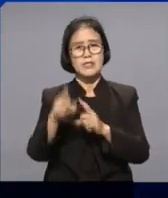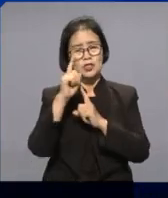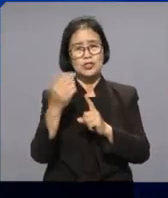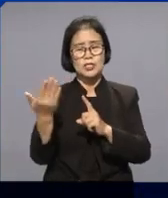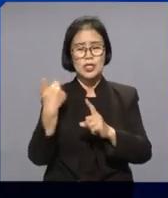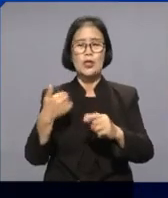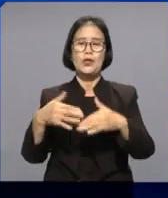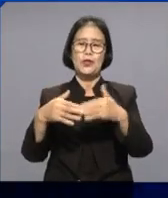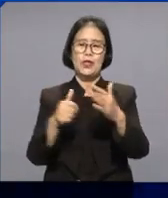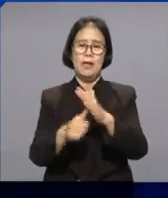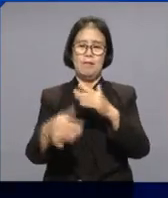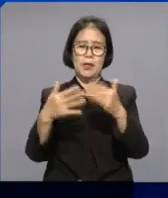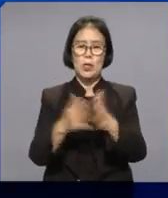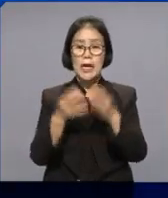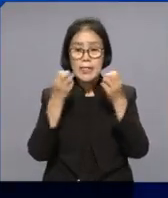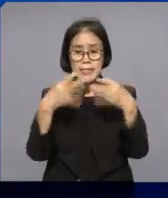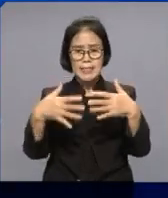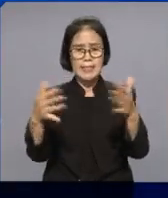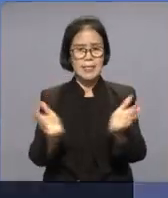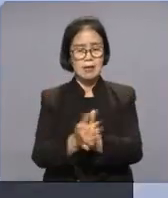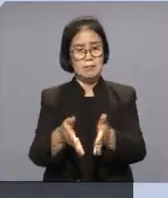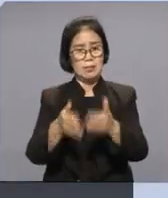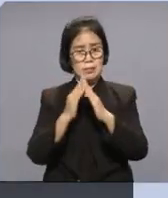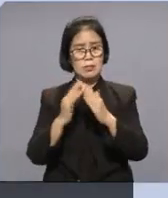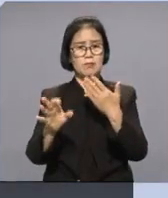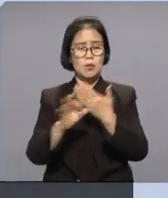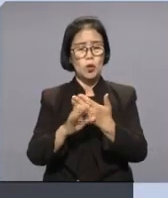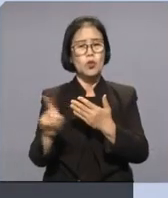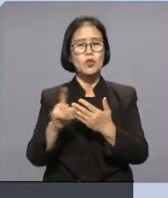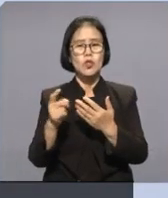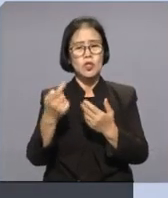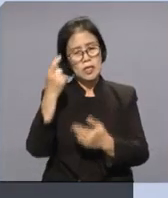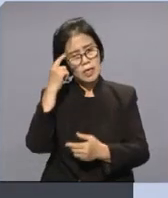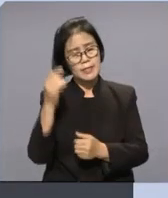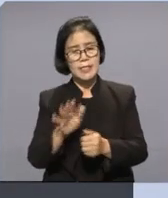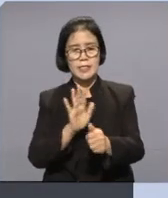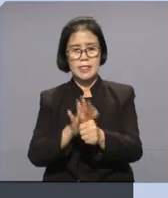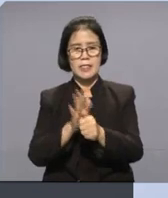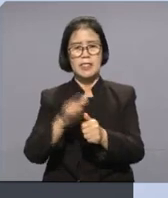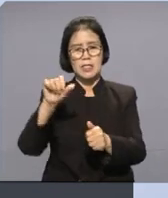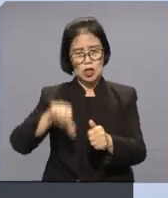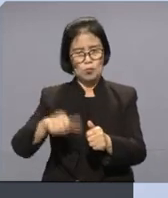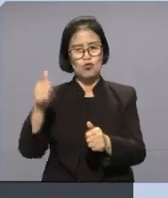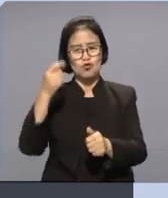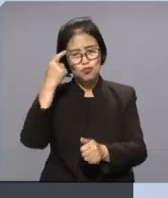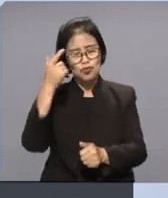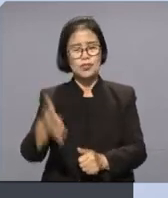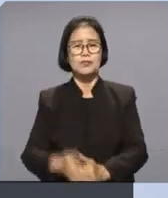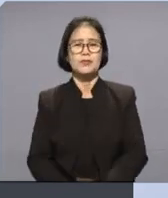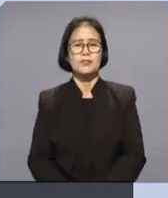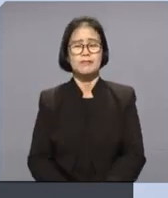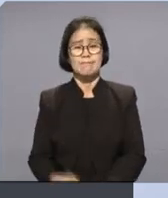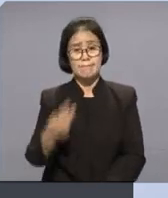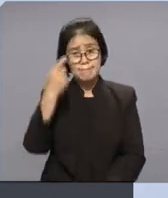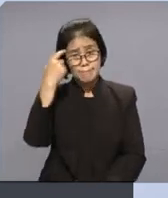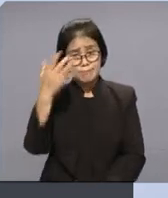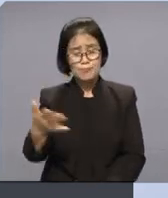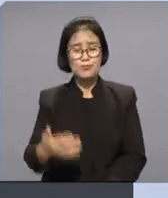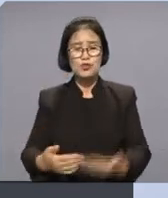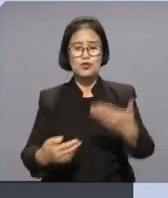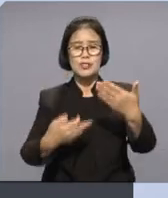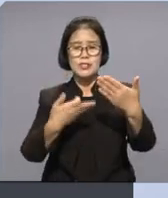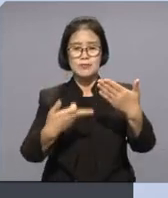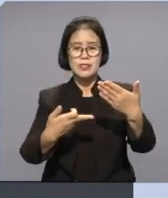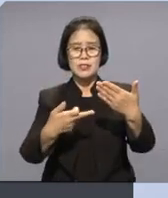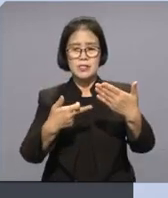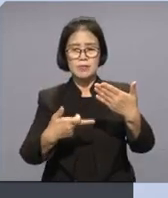국민의힘 대표가 신당을 만든다면 어떨까? 지지 여부를 국민들에게 물었습니다. 여론조사였는데요. 9월 17일부터